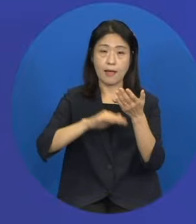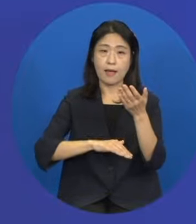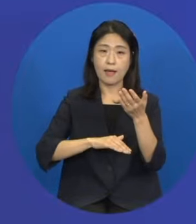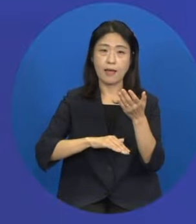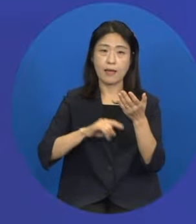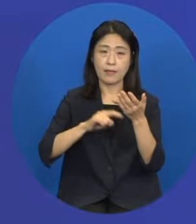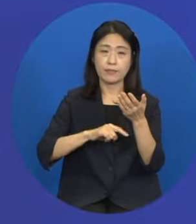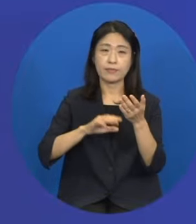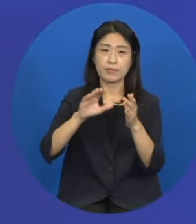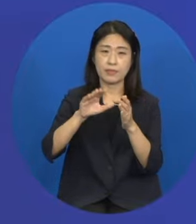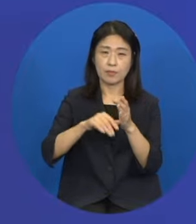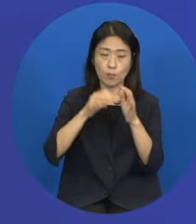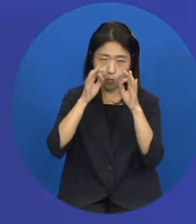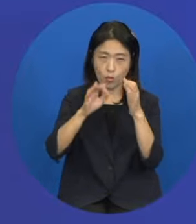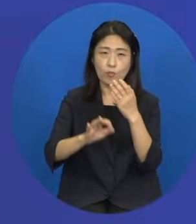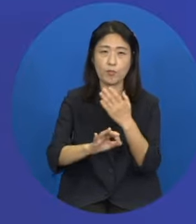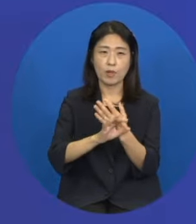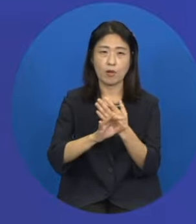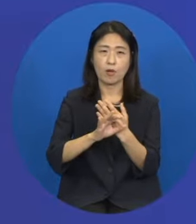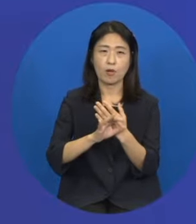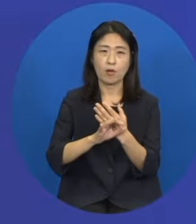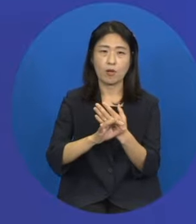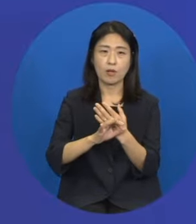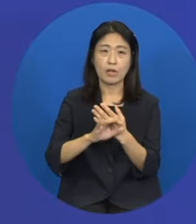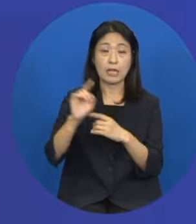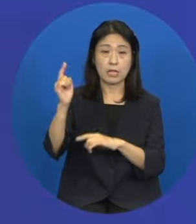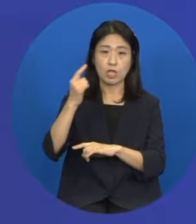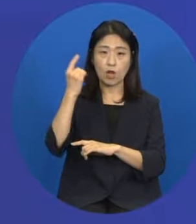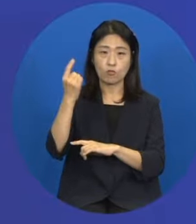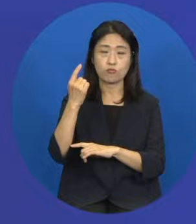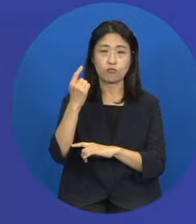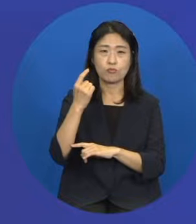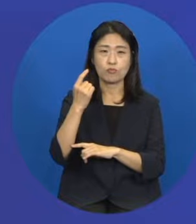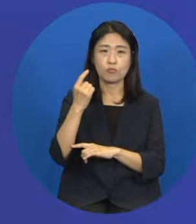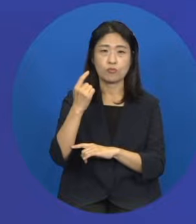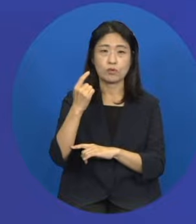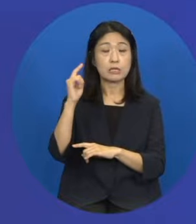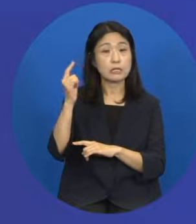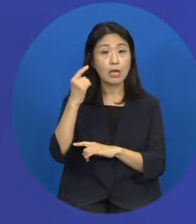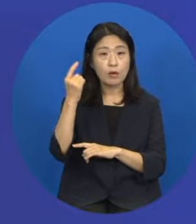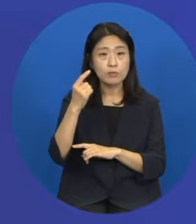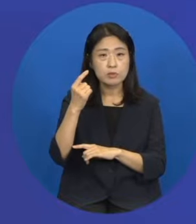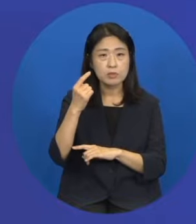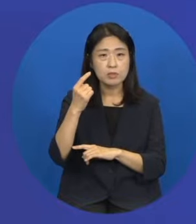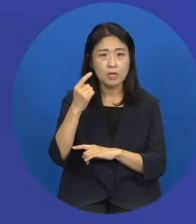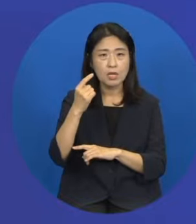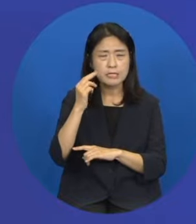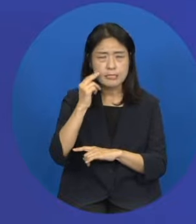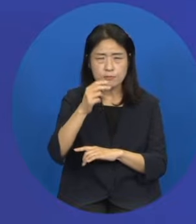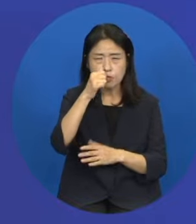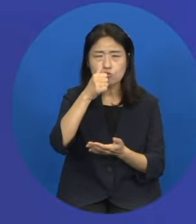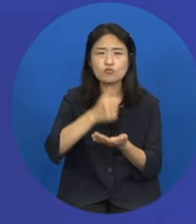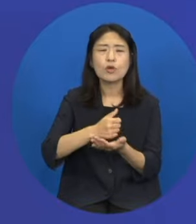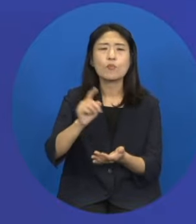다윗의 인생 전체에서 가장 추악한 죄는 뭐였습니까? 여러분 많은 사람들이 밧세바의 간음을 얘기해요. 그렇지 않아요. 성경 뭐라고 하냐면 그보다 더 악한 죄가